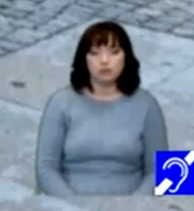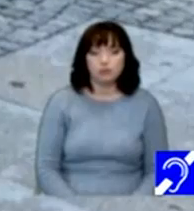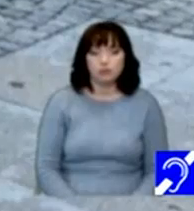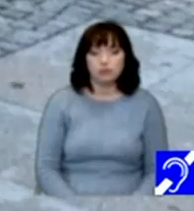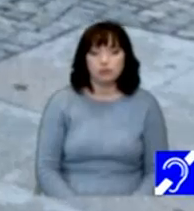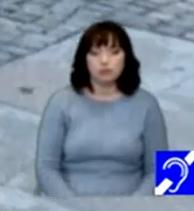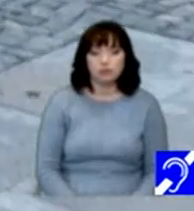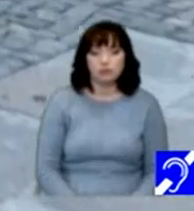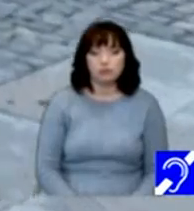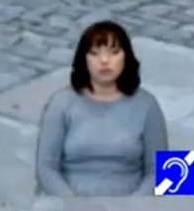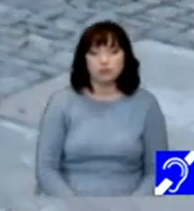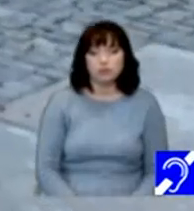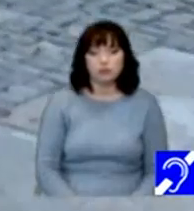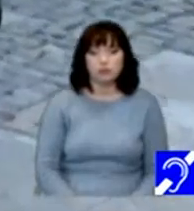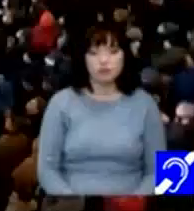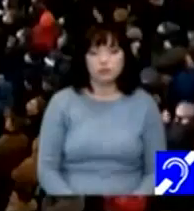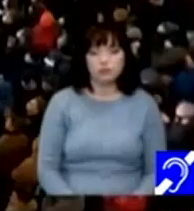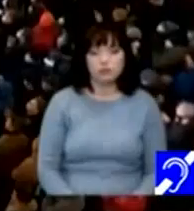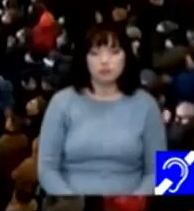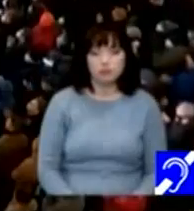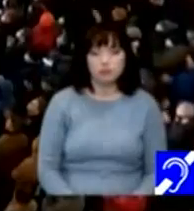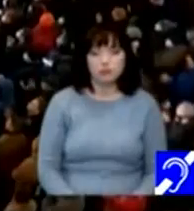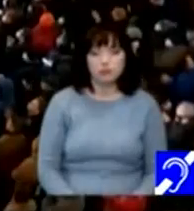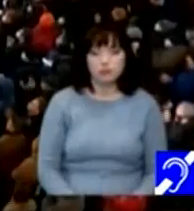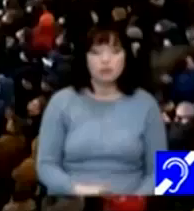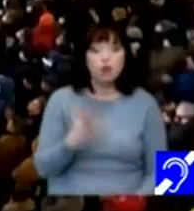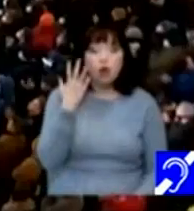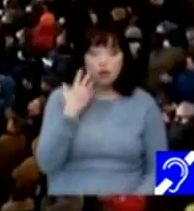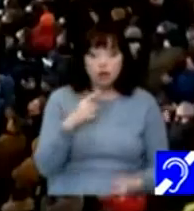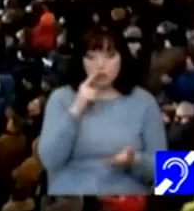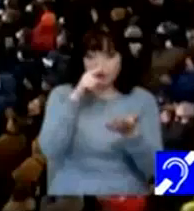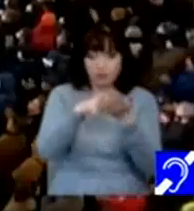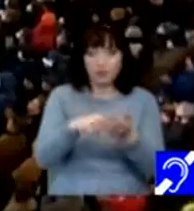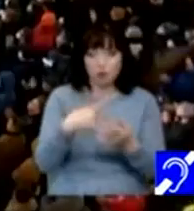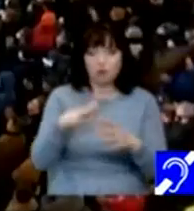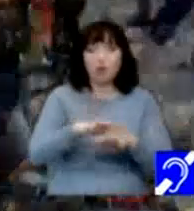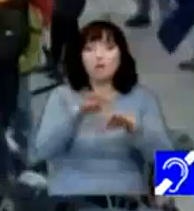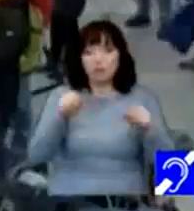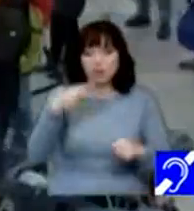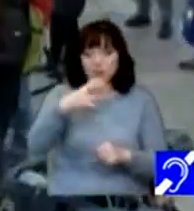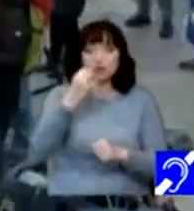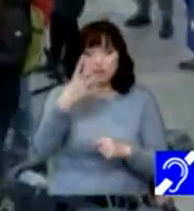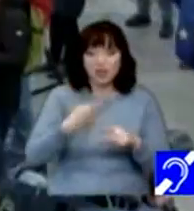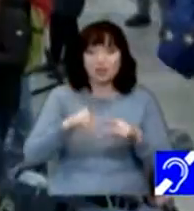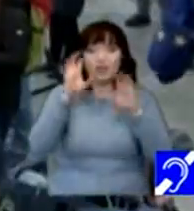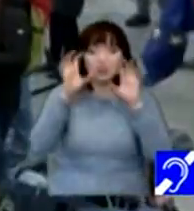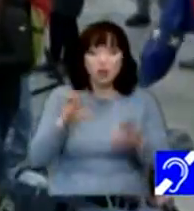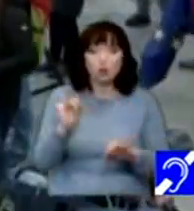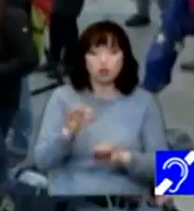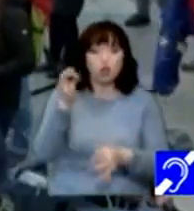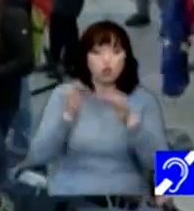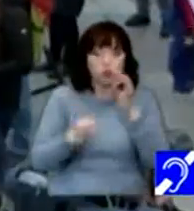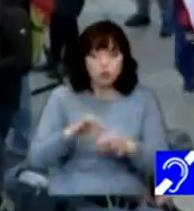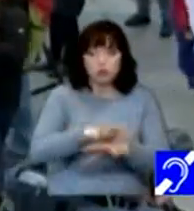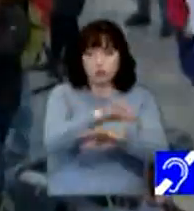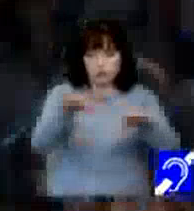będę przychodzić, dopóki będę mogła. De când a ajuns la putere în 2015, Partidul Lege și Justiție a preluat controlul